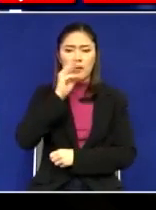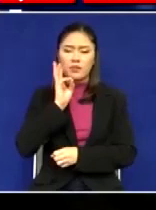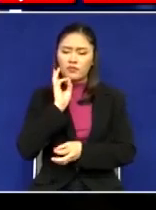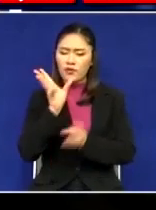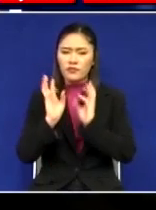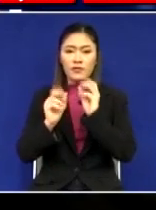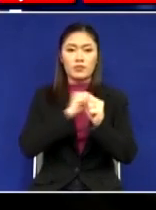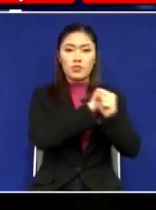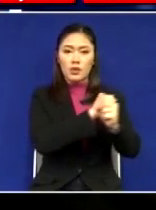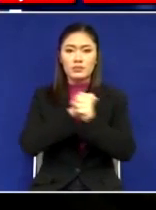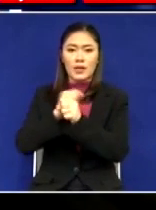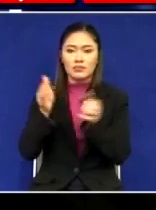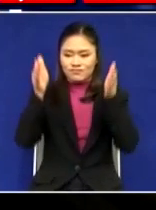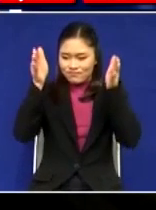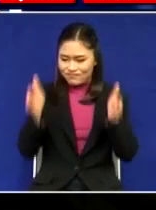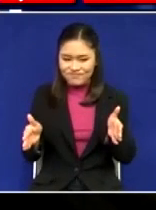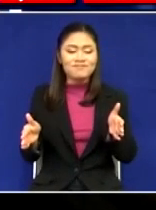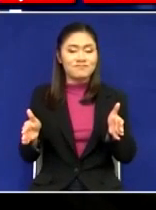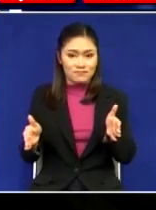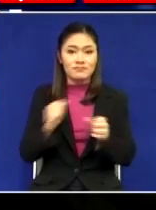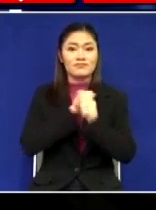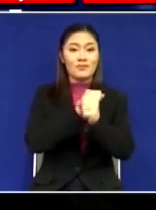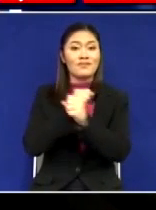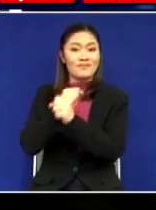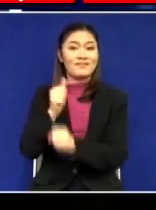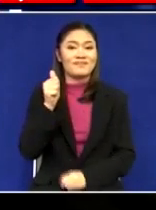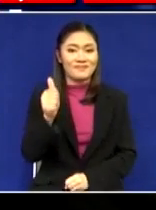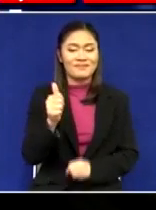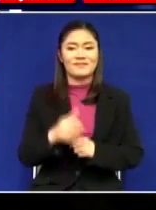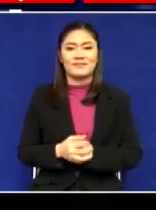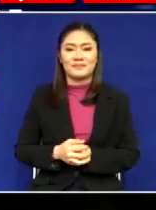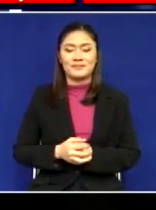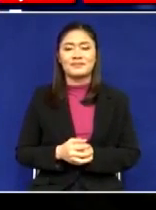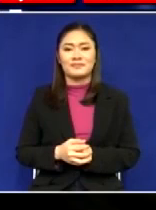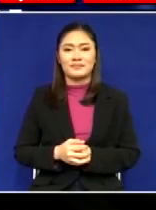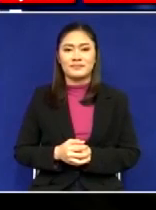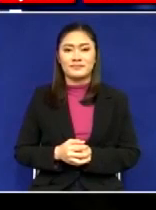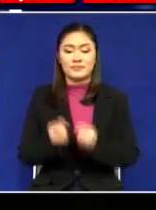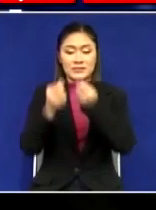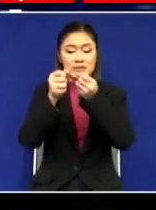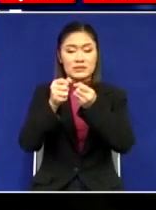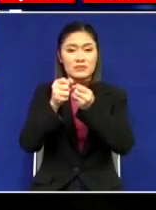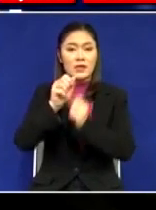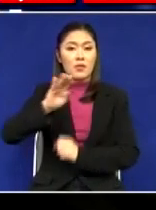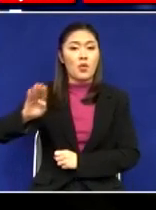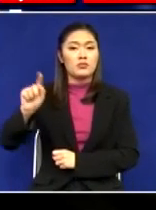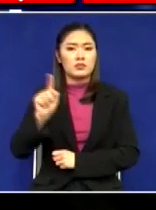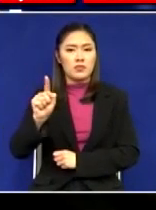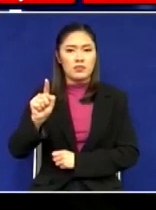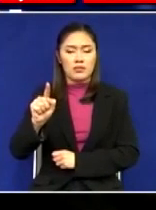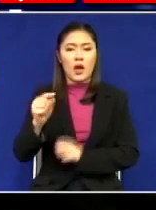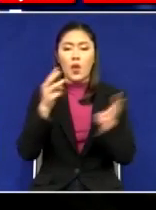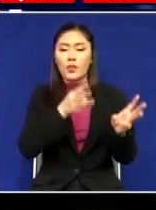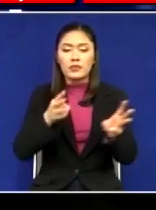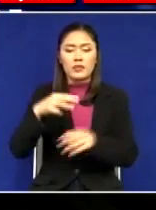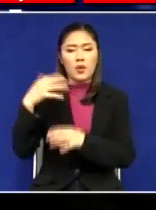ำลายนะครับตรงนี้ก็จะสามารถช่วยได้มากนะครับหรือเรื่องของการปรับระบบการระบายอากาศน